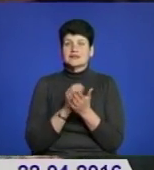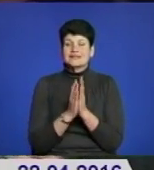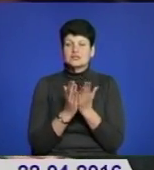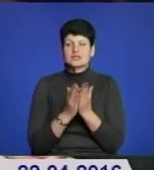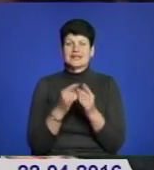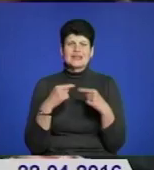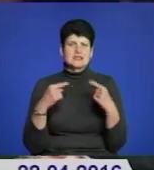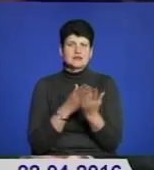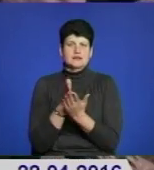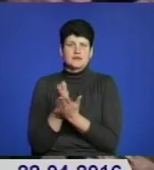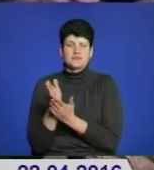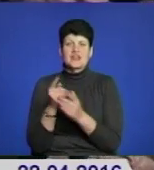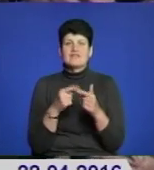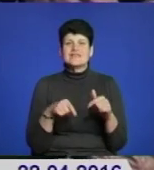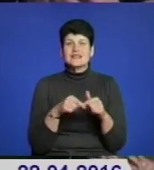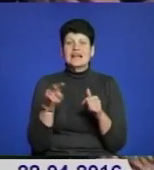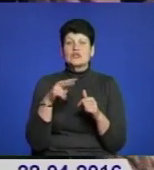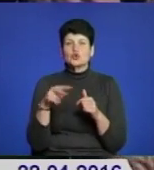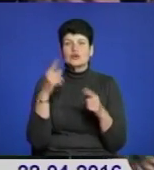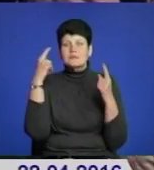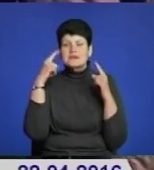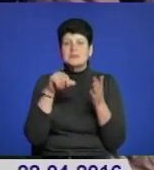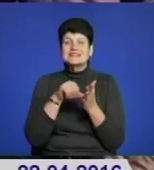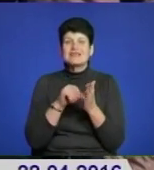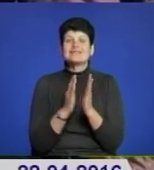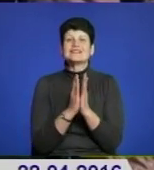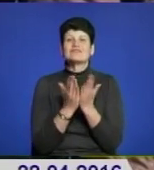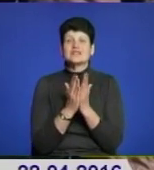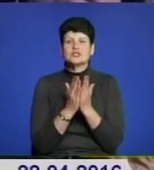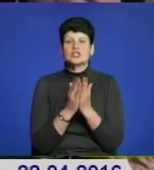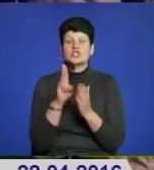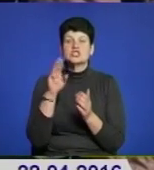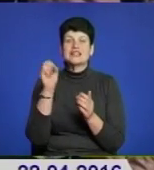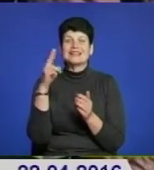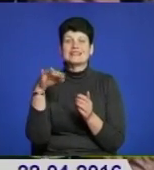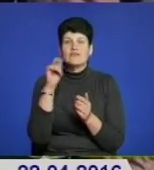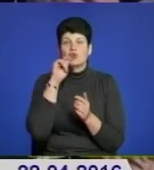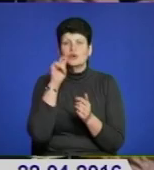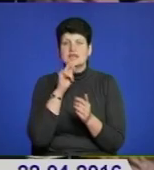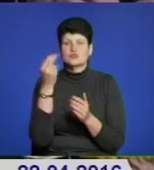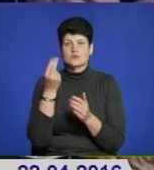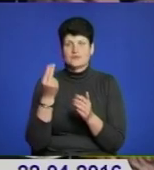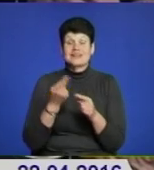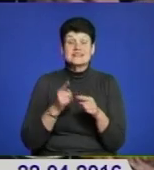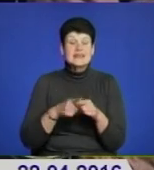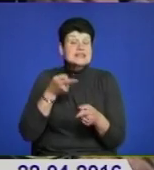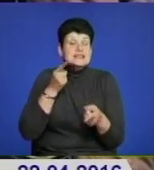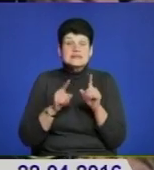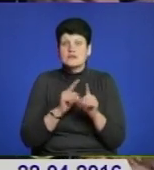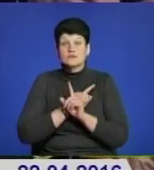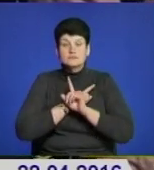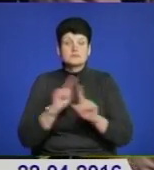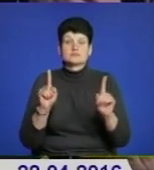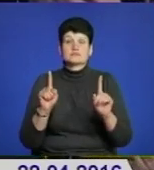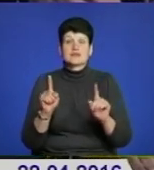спрямування. Відділ літератури з мистецтва представив виставку «Шедеври українського живопису». Це дійсно шедеври, бо на